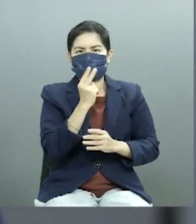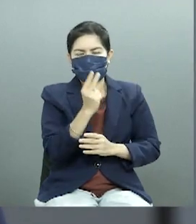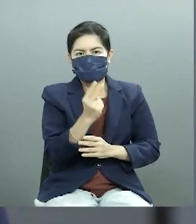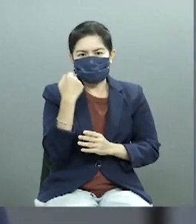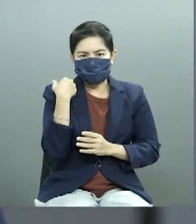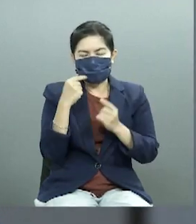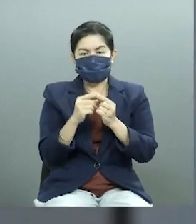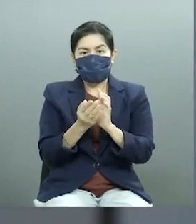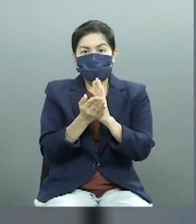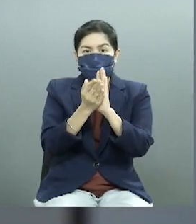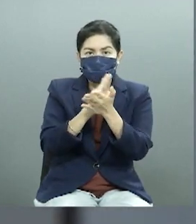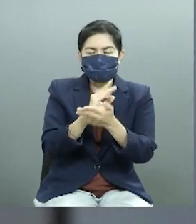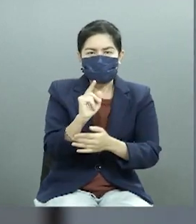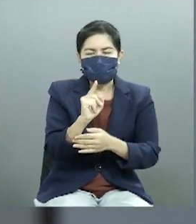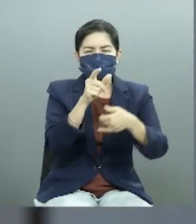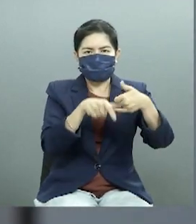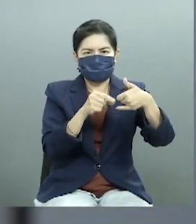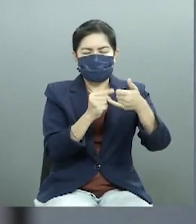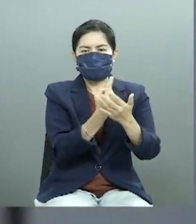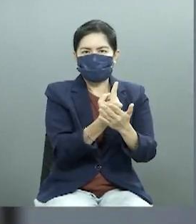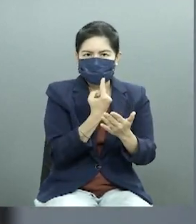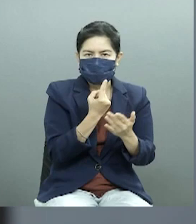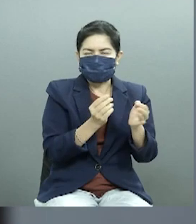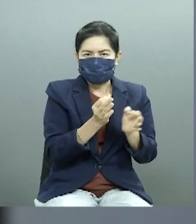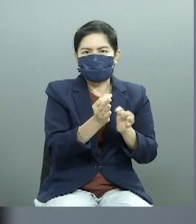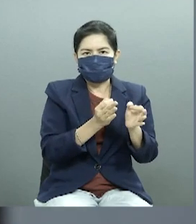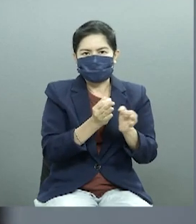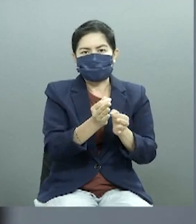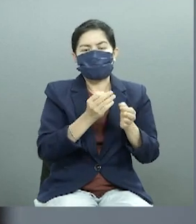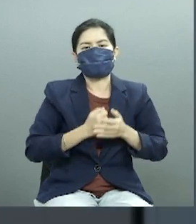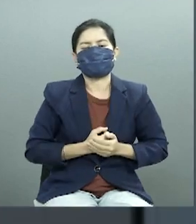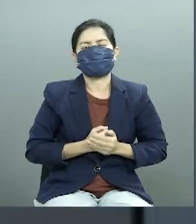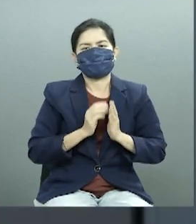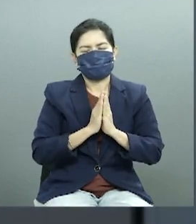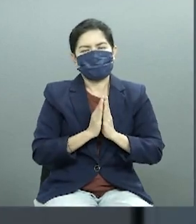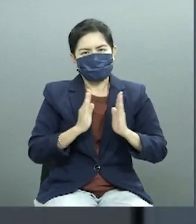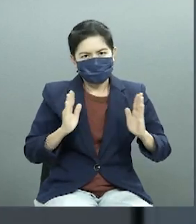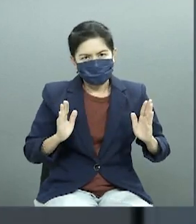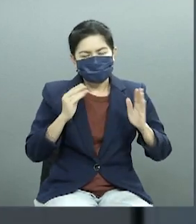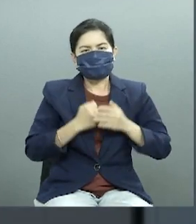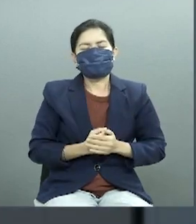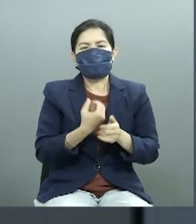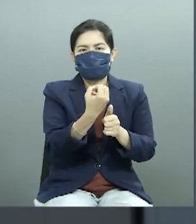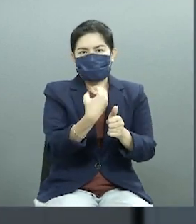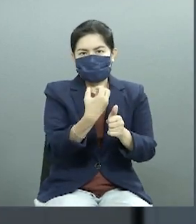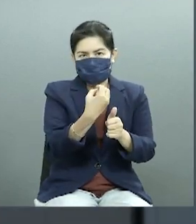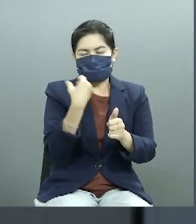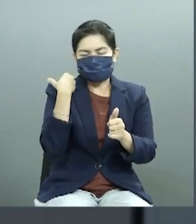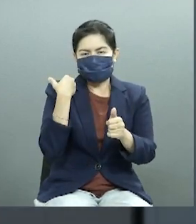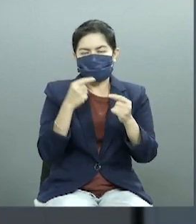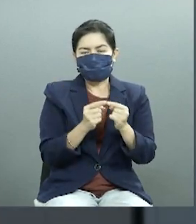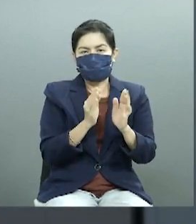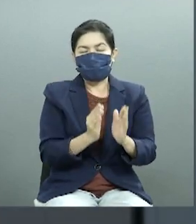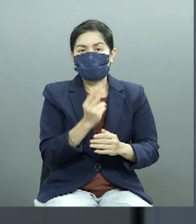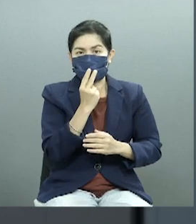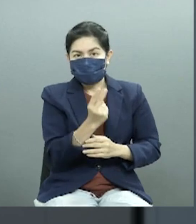ไรคุณเสาวลักษณ์จากวิวัฒนกุลเป็นตัวแทนตอบจดหมายฉบับนี้ครับ ขอบคุณมากเลยนะคะสำหรับคำแนะนำคำติชม